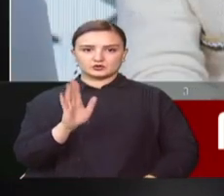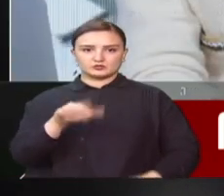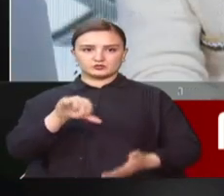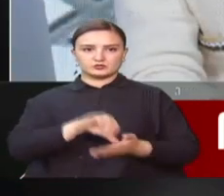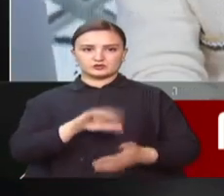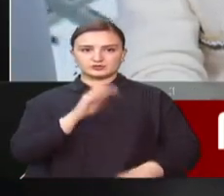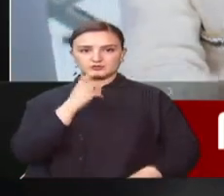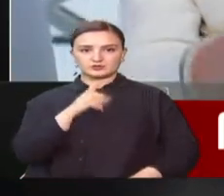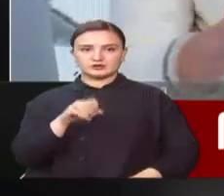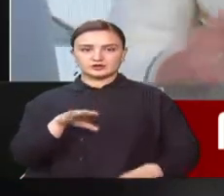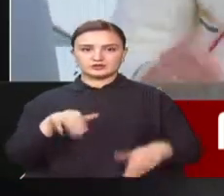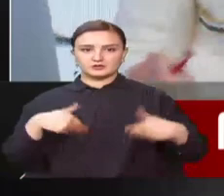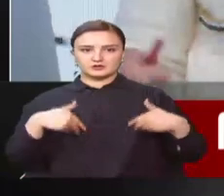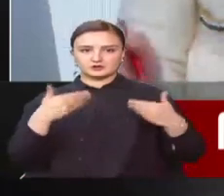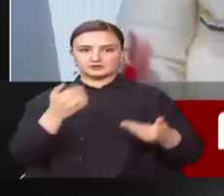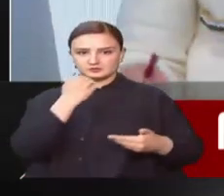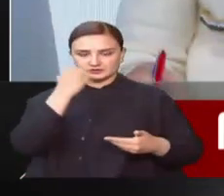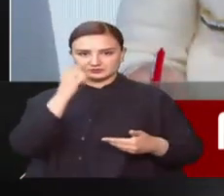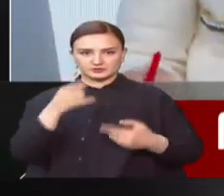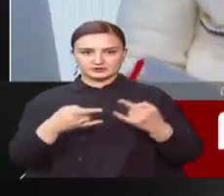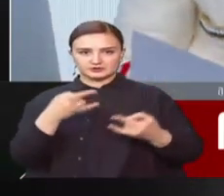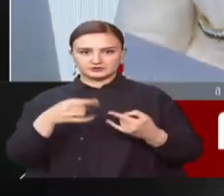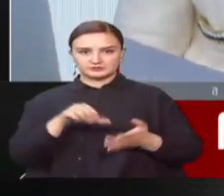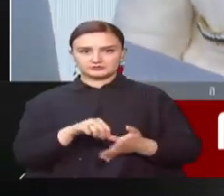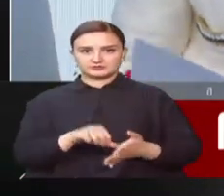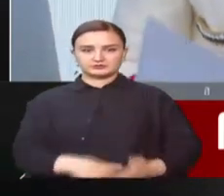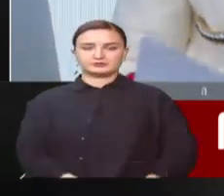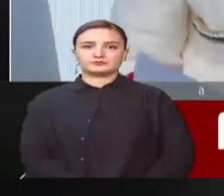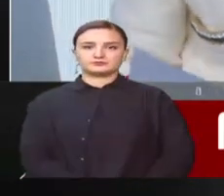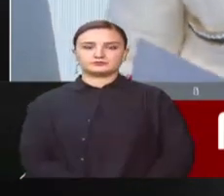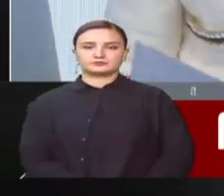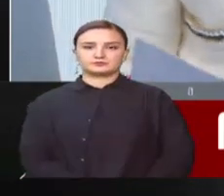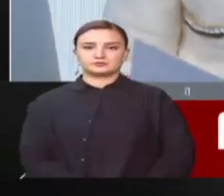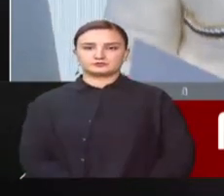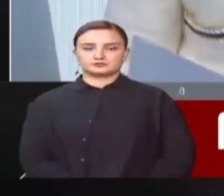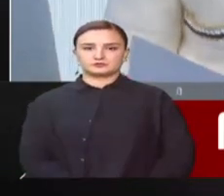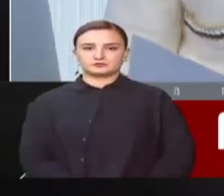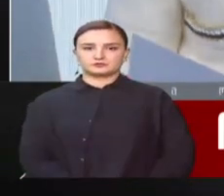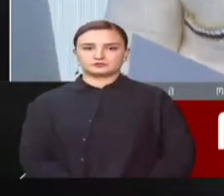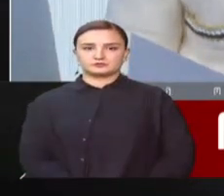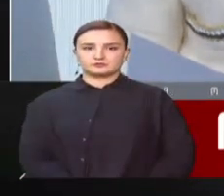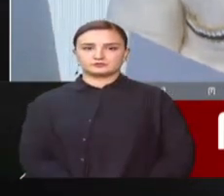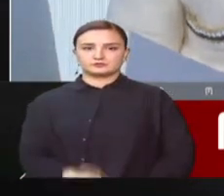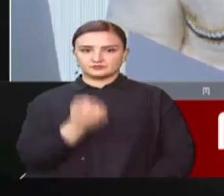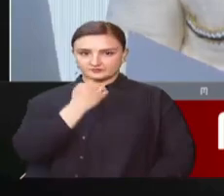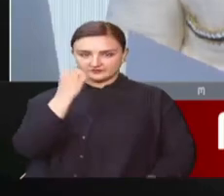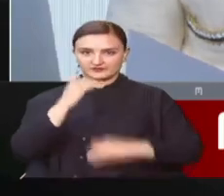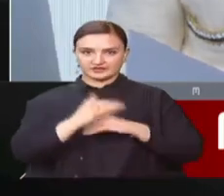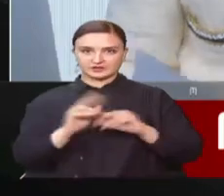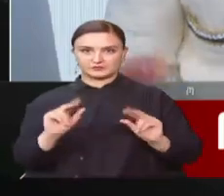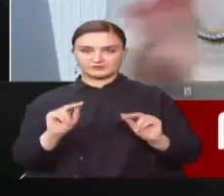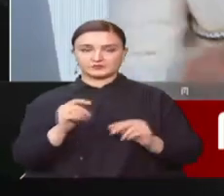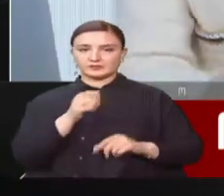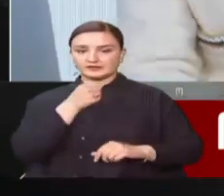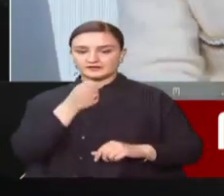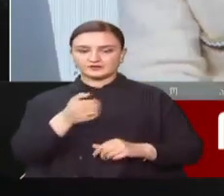этерши калбатан хати моге салме бит кмат лобтам када цемаши монатилеопт. Мадлоба, интервью мне Давид, о,